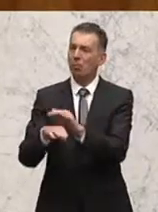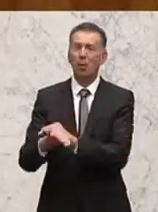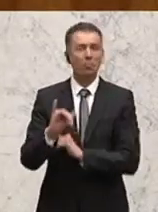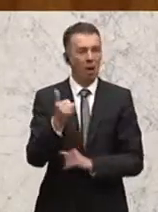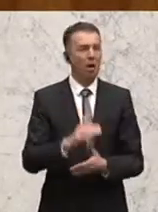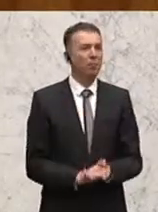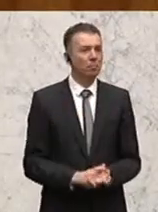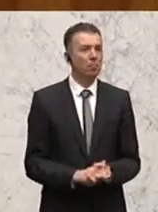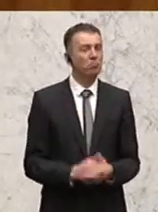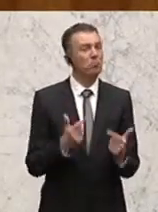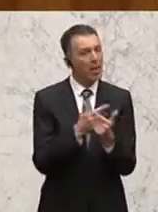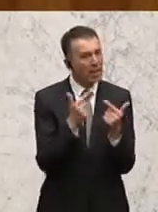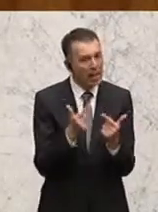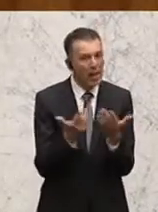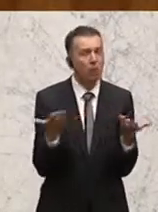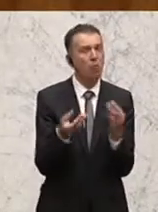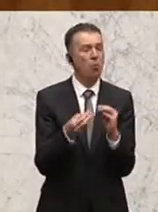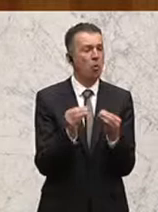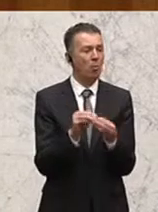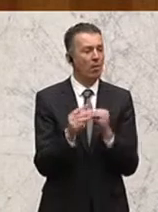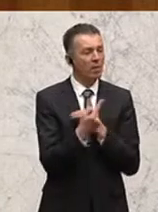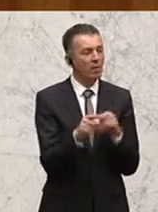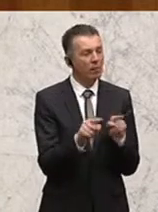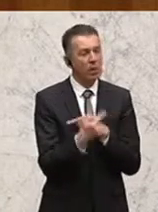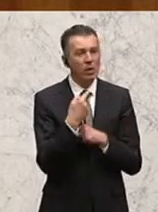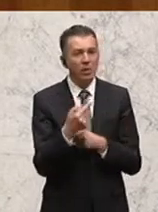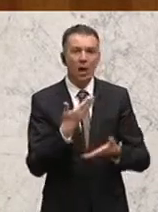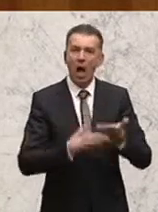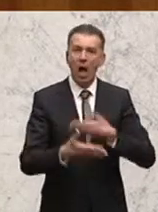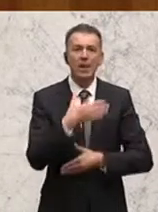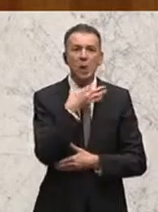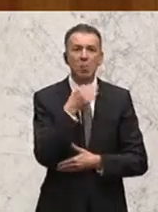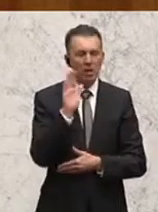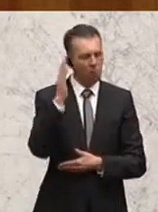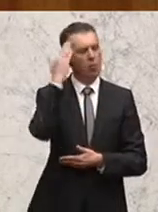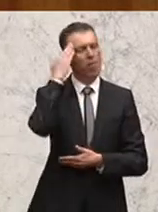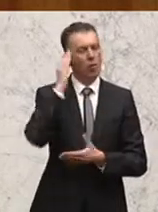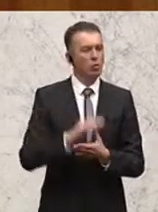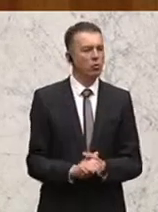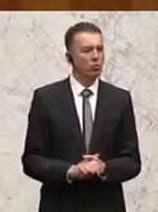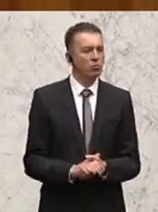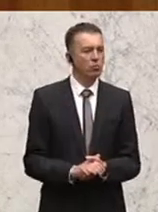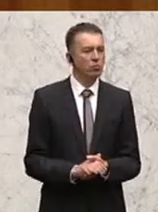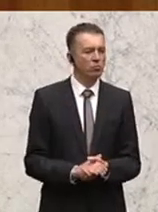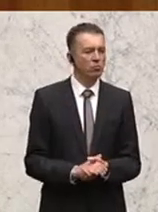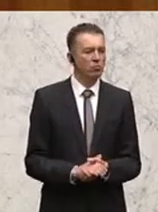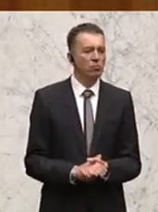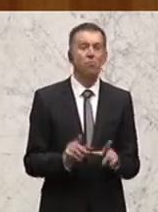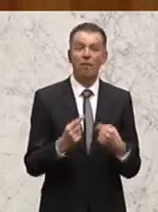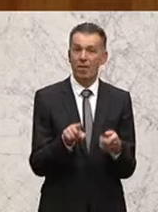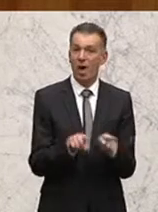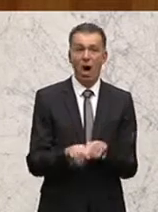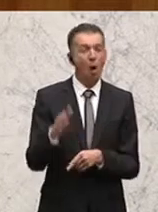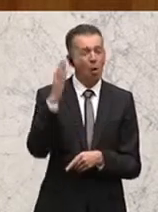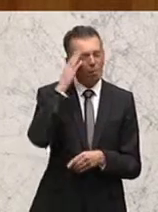Probleme geschildert. Sie haben auch gesagt, dass Ihnen der Handlungsbedarf bewusst ist. Diesen Handlungsbedarf kennen wir